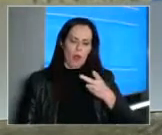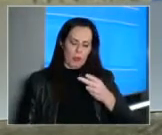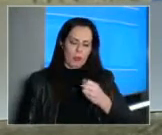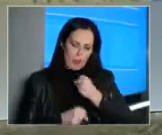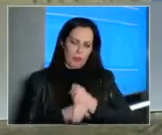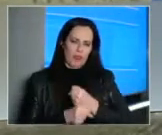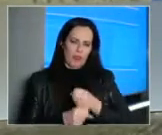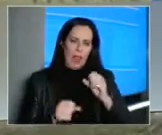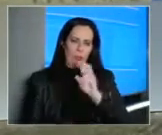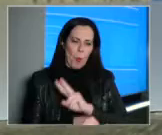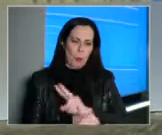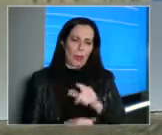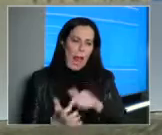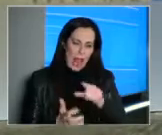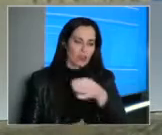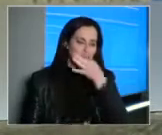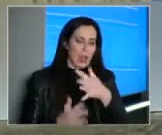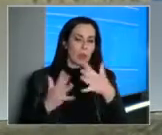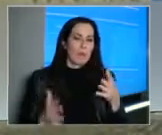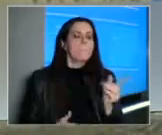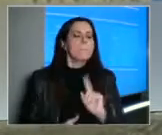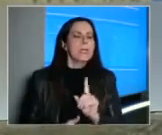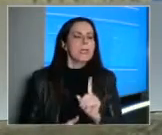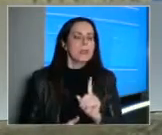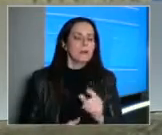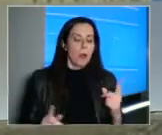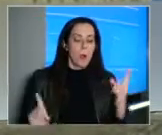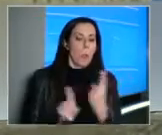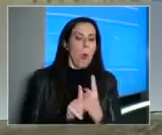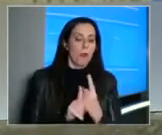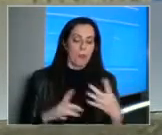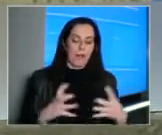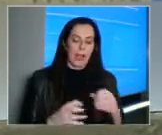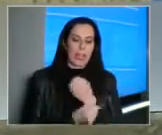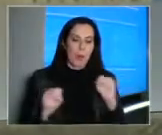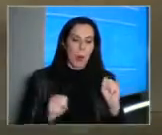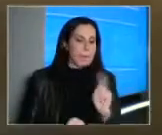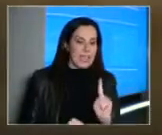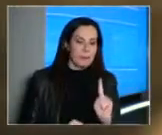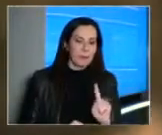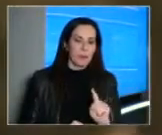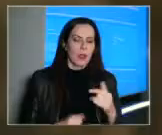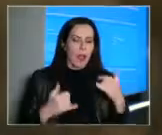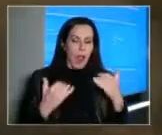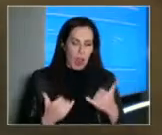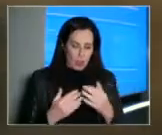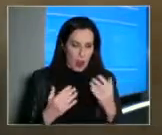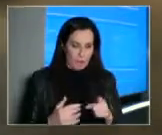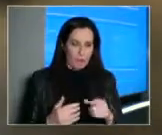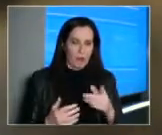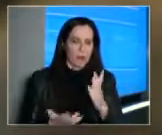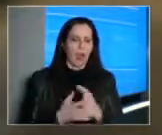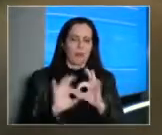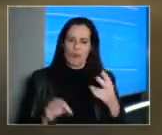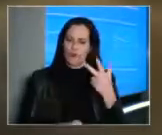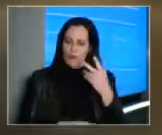המפלגה הרפובליקאית, ולכן השאלה הגדולה היא מי יעמוד מולו מהצד הדמוקרטי. בשלב המוקדם הנוכחי כבר